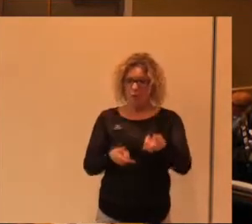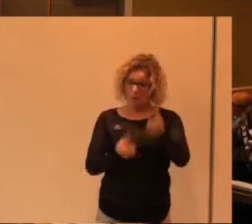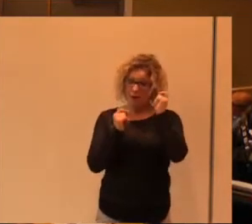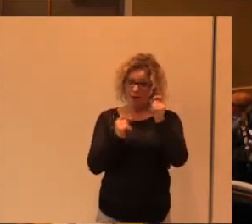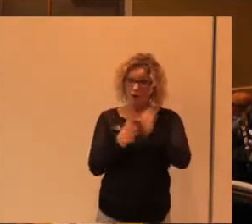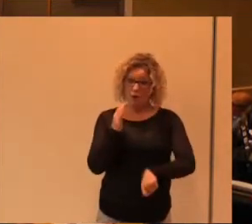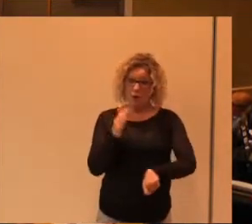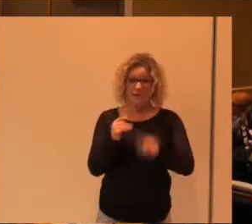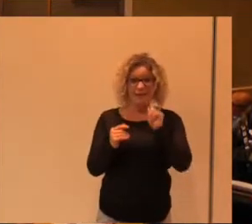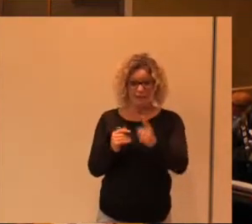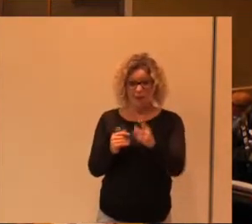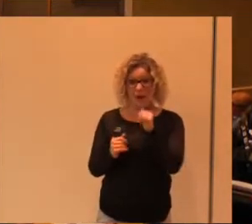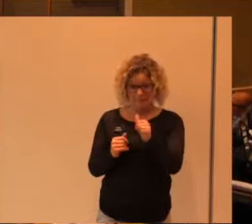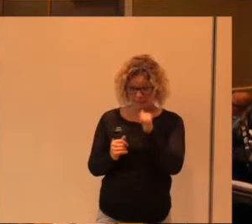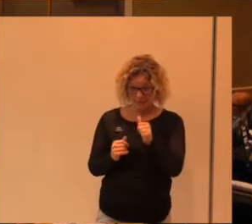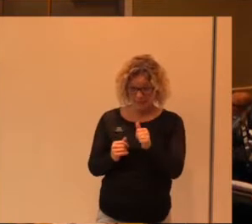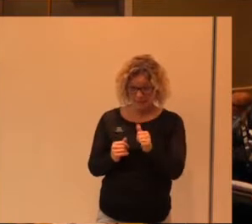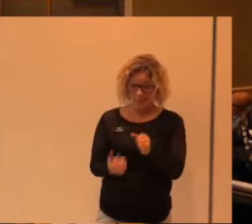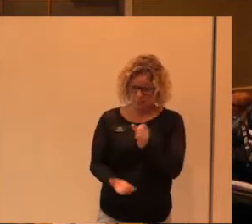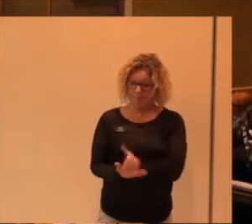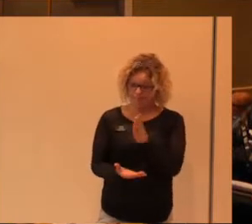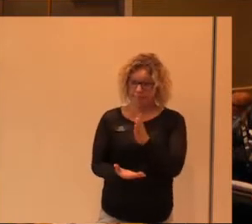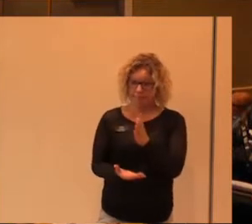april nästa år att ha bestämmelsen